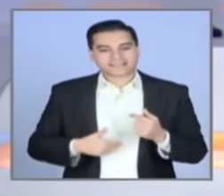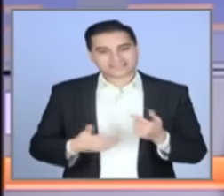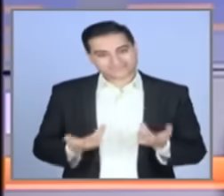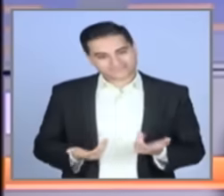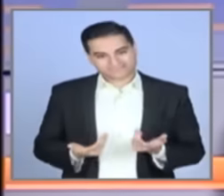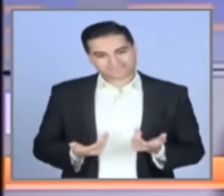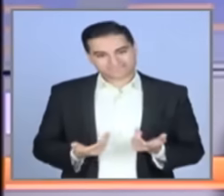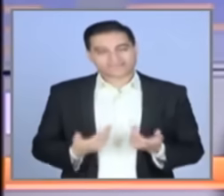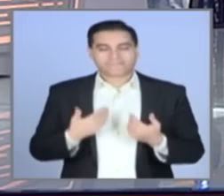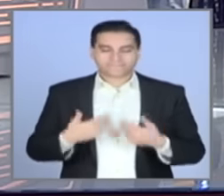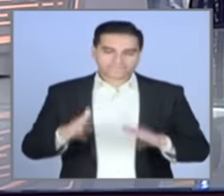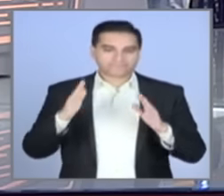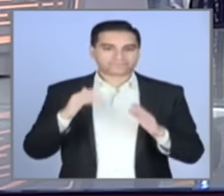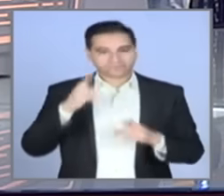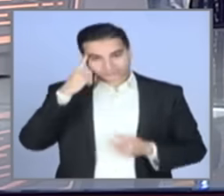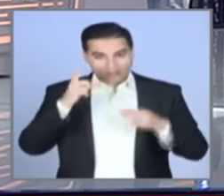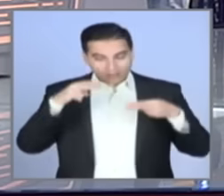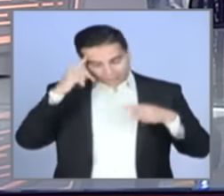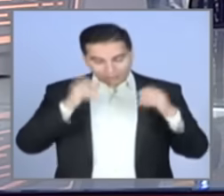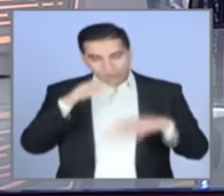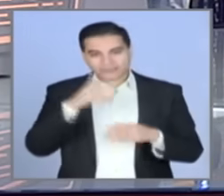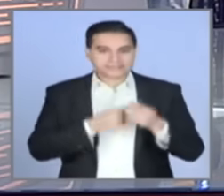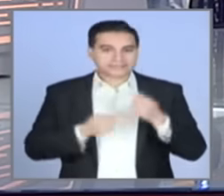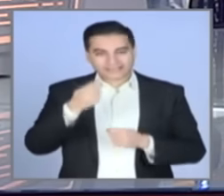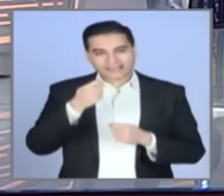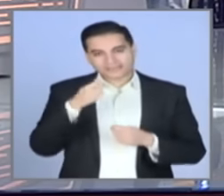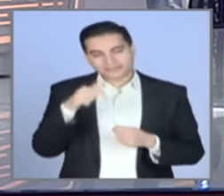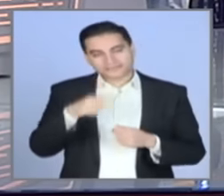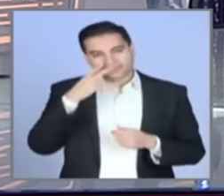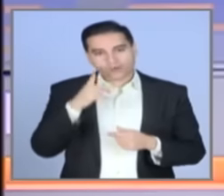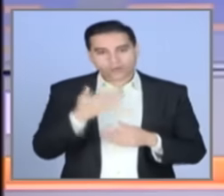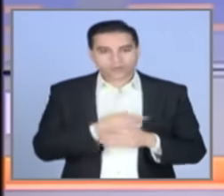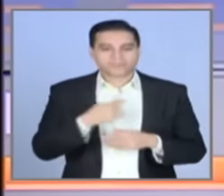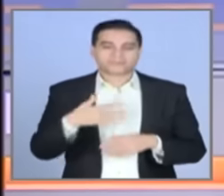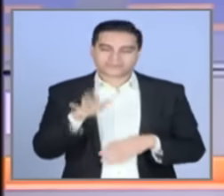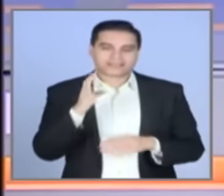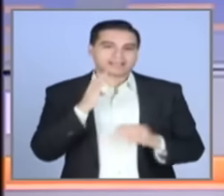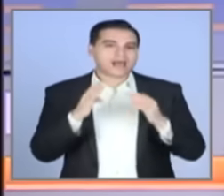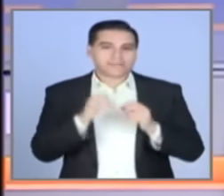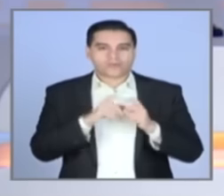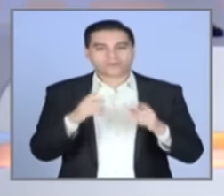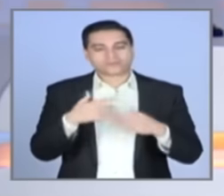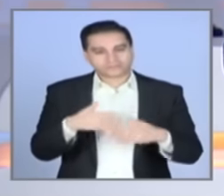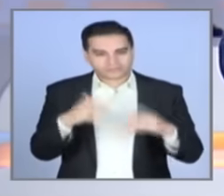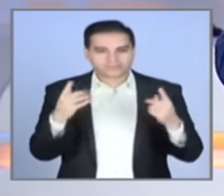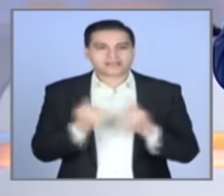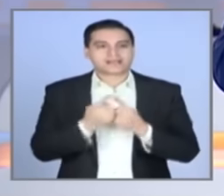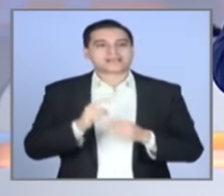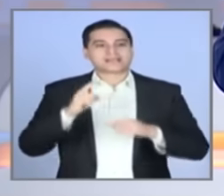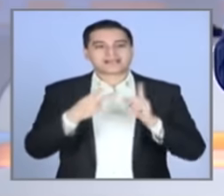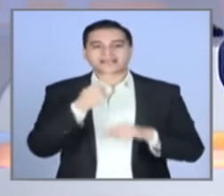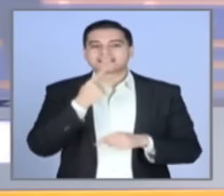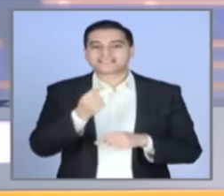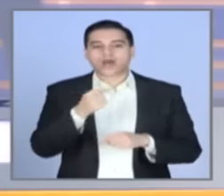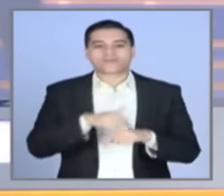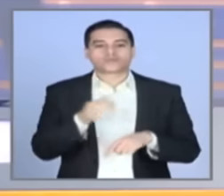بنكرياس. أيوة ما أنا عارف. هي تحت الضغط صعوبتها في أنك بتاخد القرار بسرعة، ولكن الإجابات عندك وأنا عارف. كم عدد